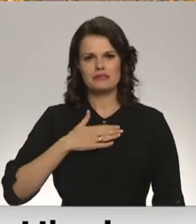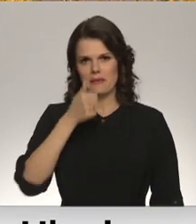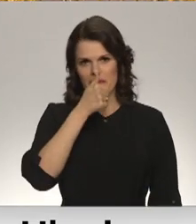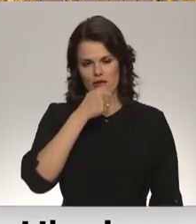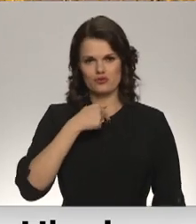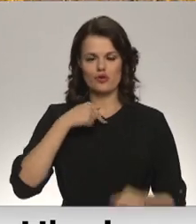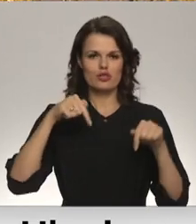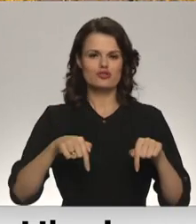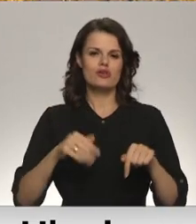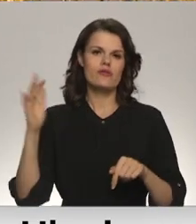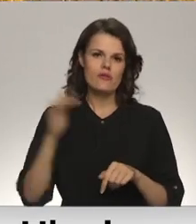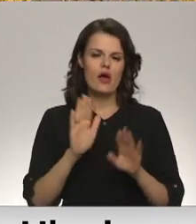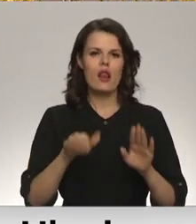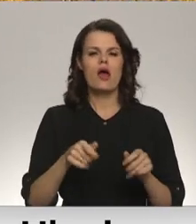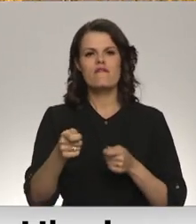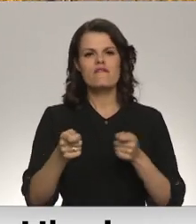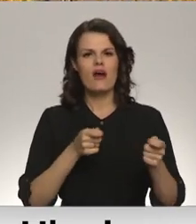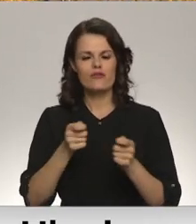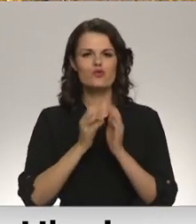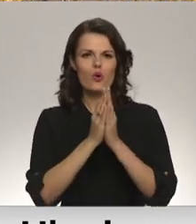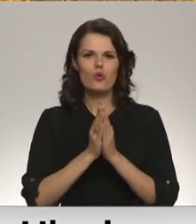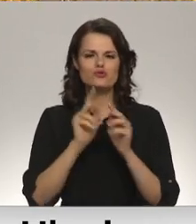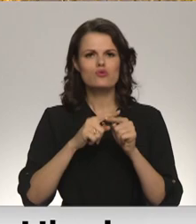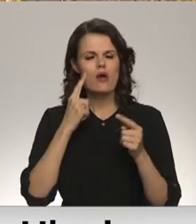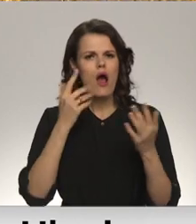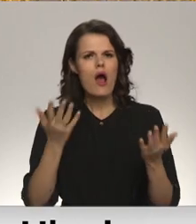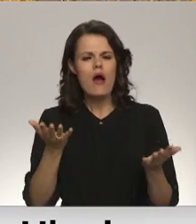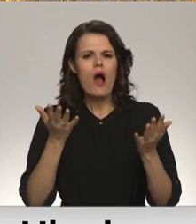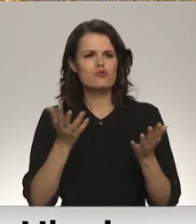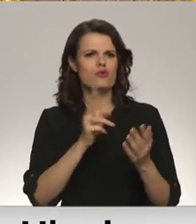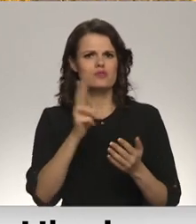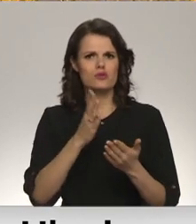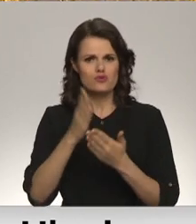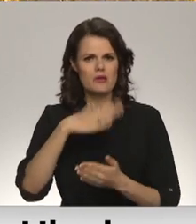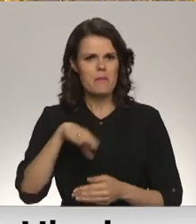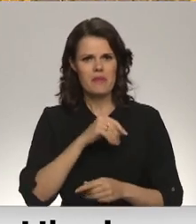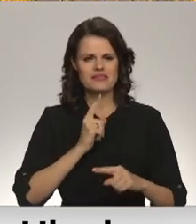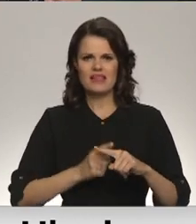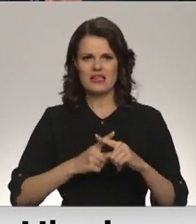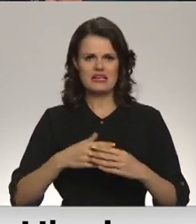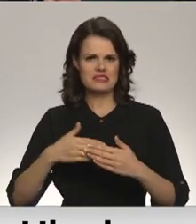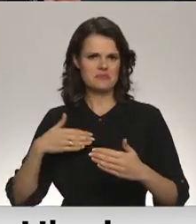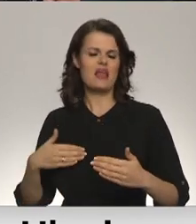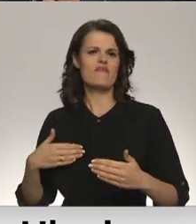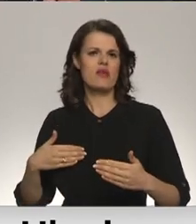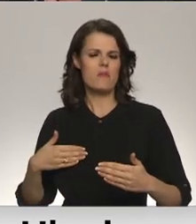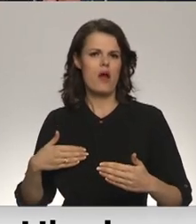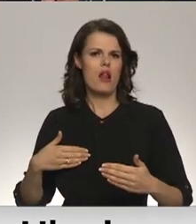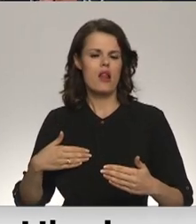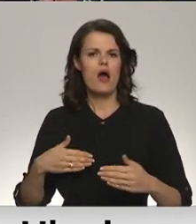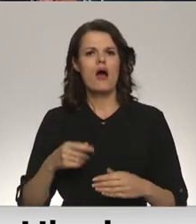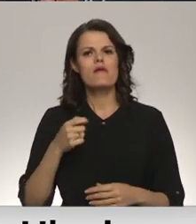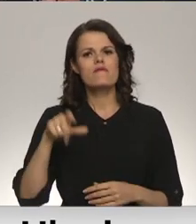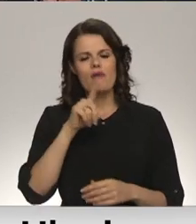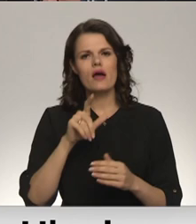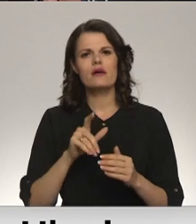lai gan vadītu lūkšanu, gan nu, aktualizētu notiekošo, un mēs kā kristieši nedrīkstam stāvēt malā. Vairāk uz lūkšanu Ukrainai